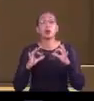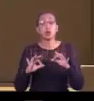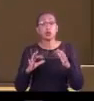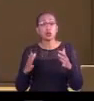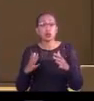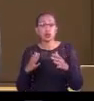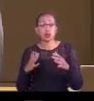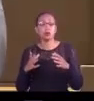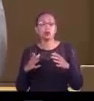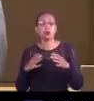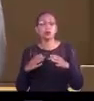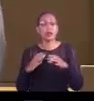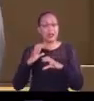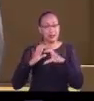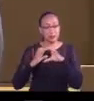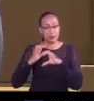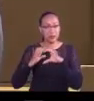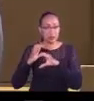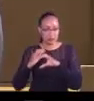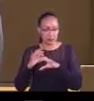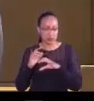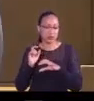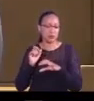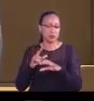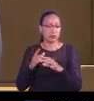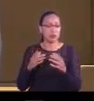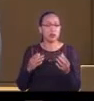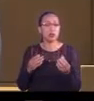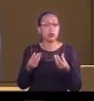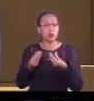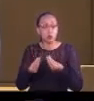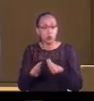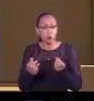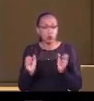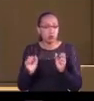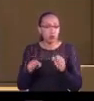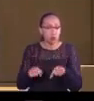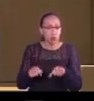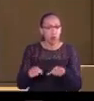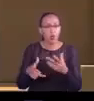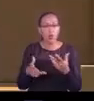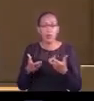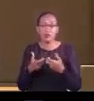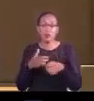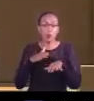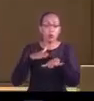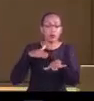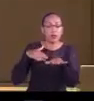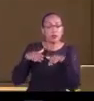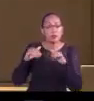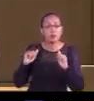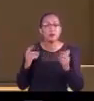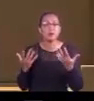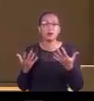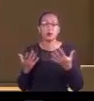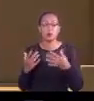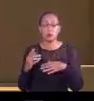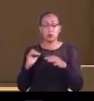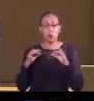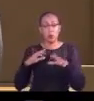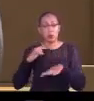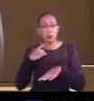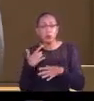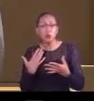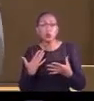site propre qui libère tout un chacun des embouteillages, donc des pertes de temps, où on a des horaires bien